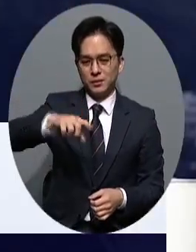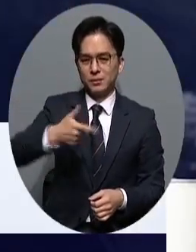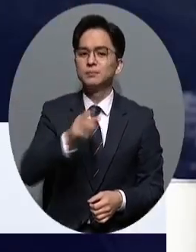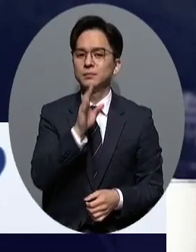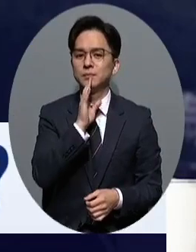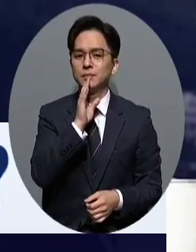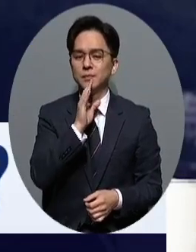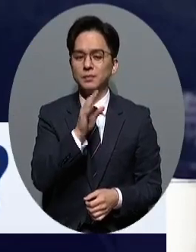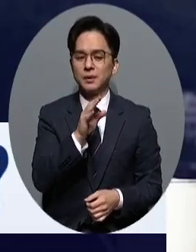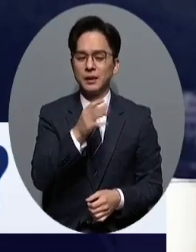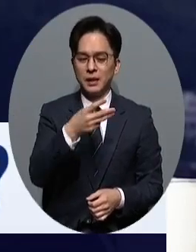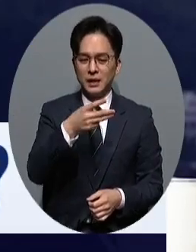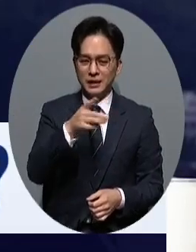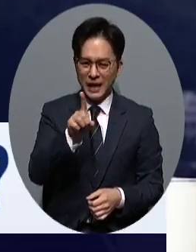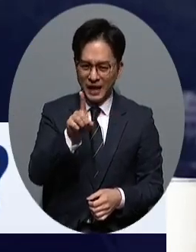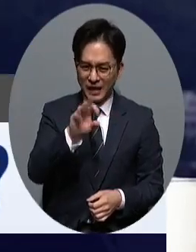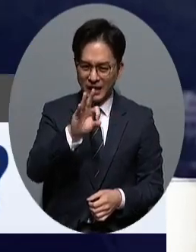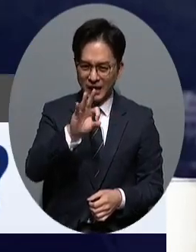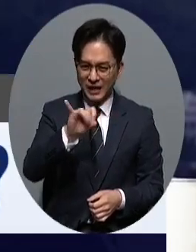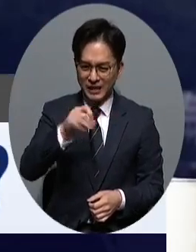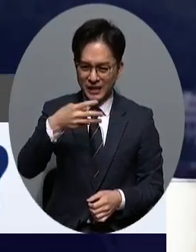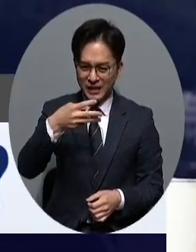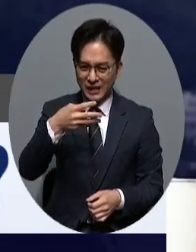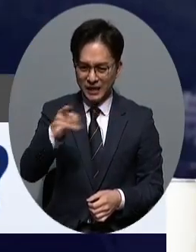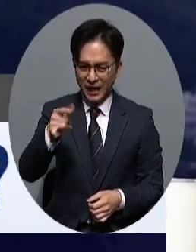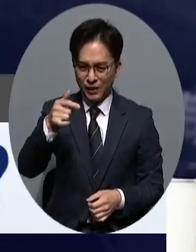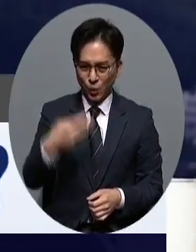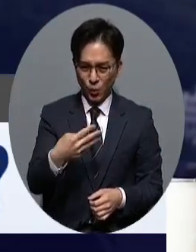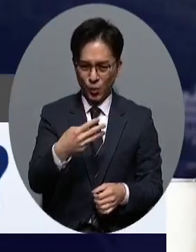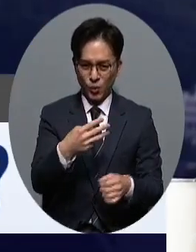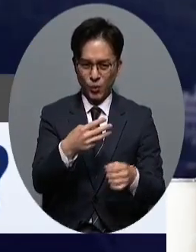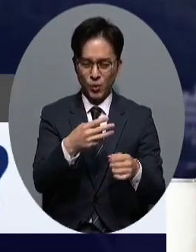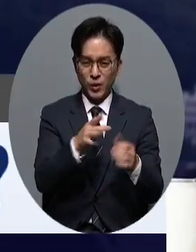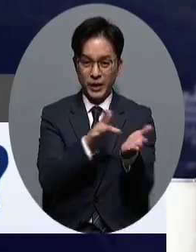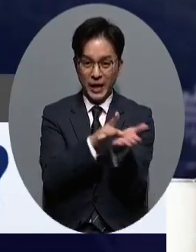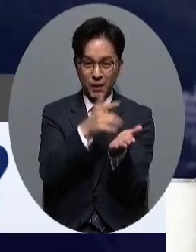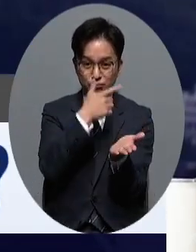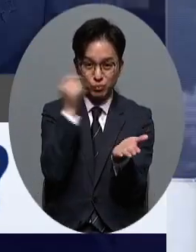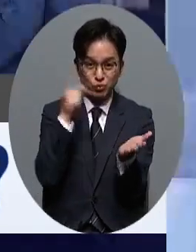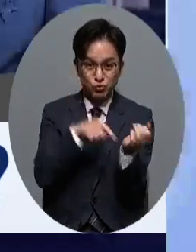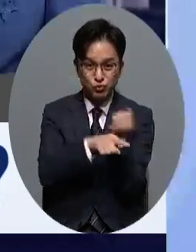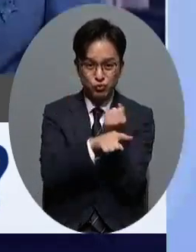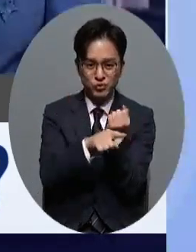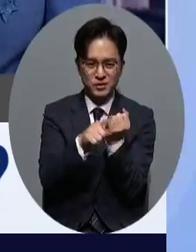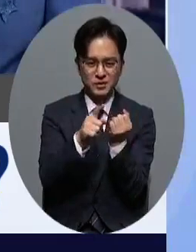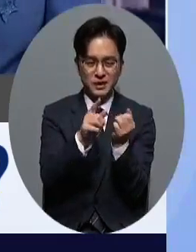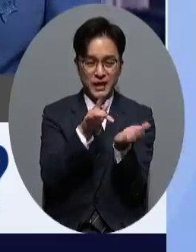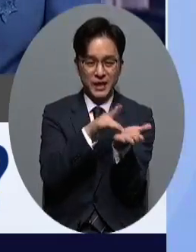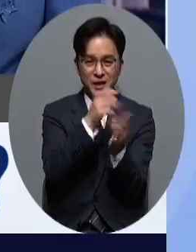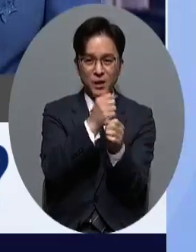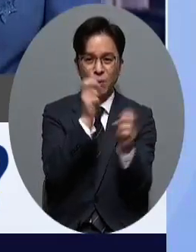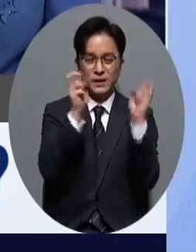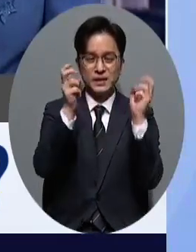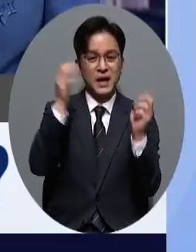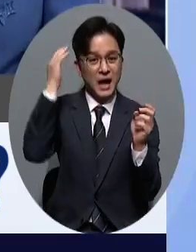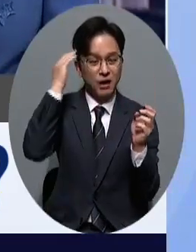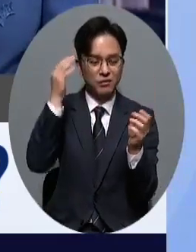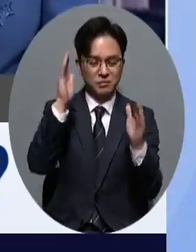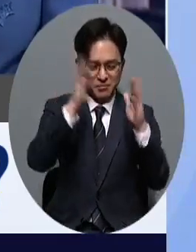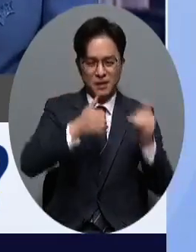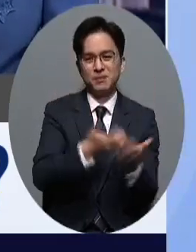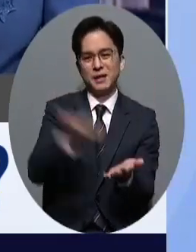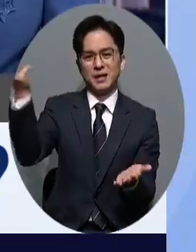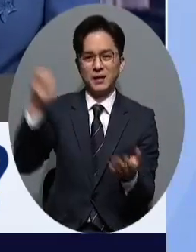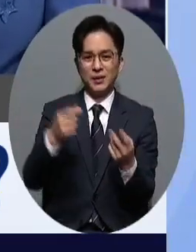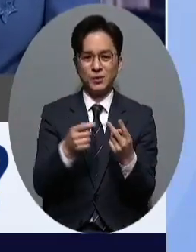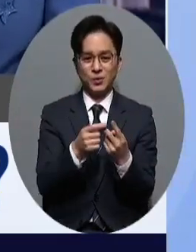좀 희귀품이 된 거는 이제 제약회사가 철수를 한 것도 있고 또 제조, 그러니까 일반 의약품에 비해서 조제약이 굉장히 단가가